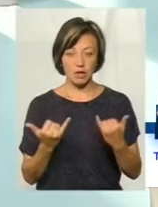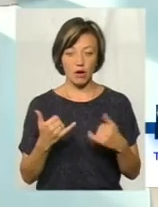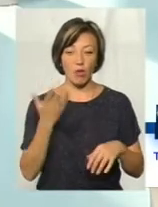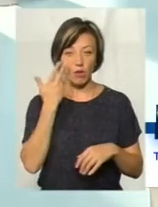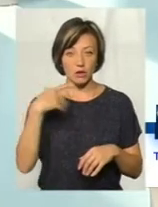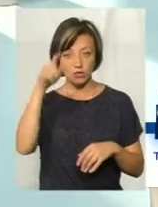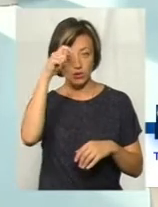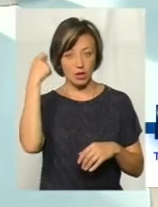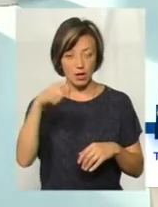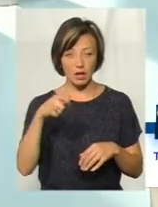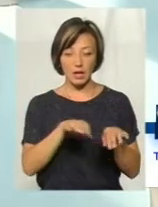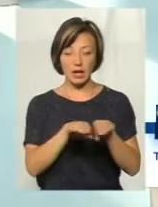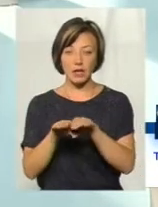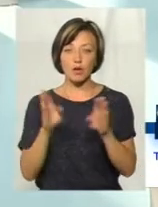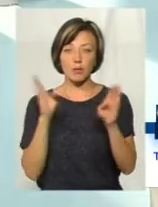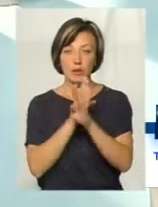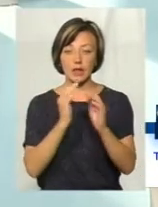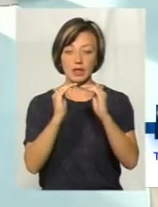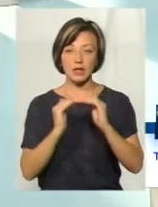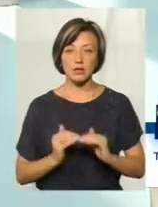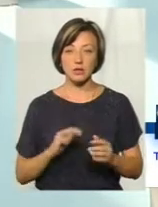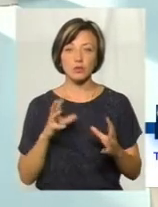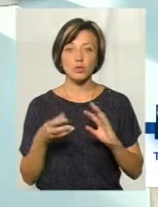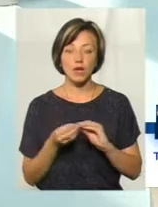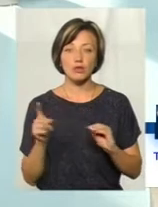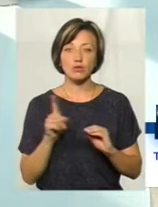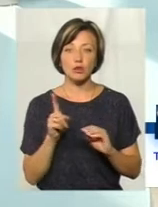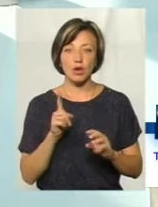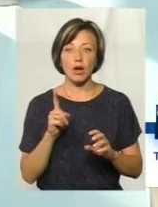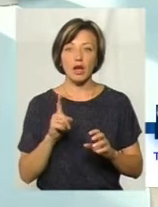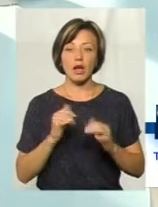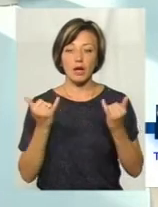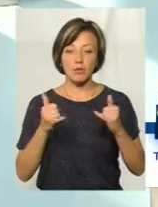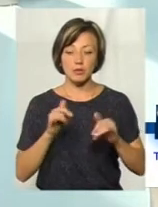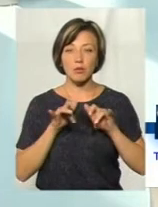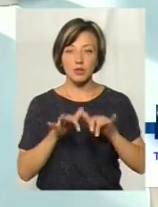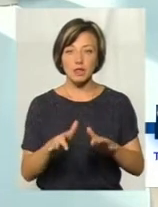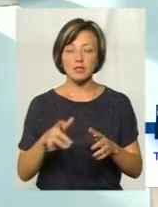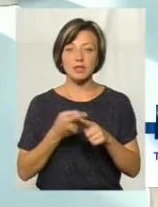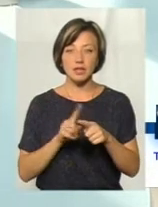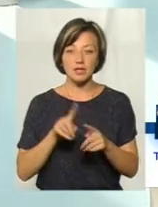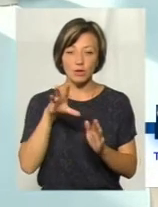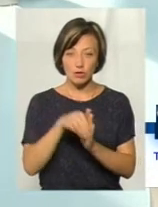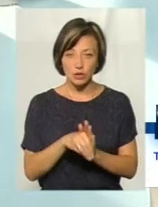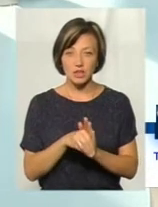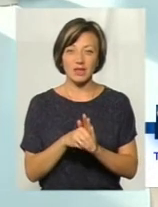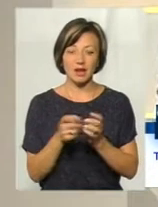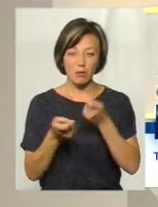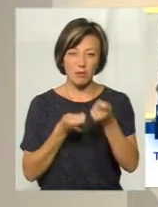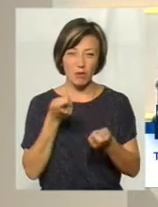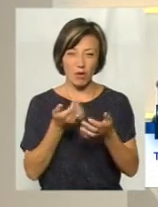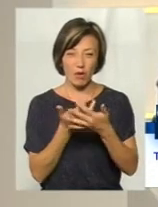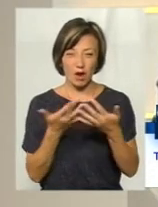високій температурі рівень кисню понижується, внаслідок того, що відбуваються бурхливі хімічні процеси за участю, в тому числі, і живих організмів.